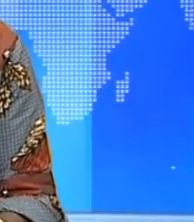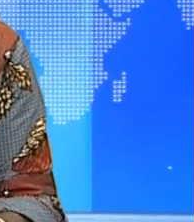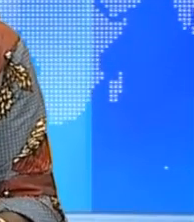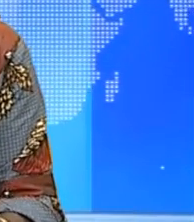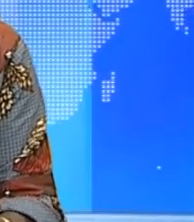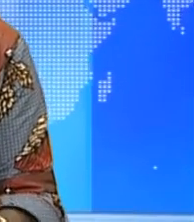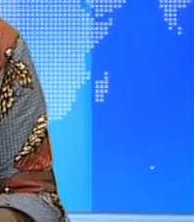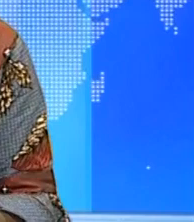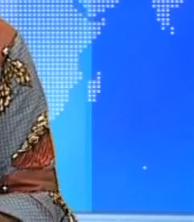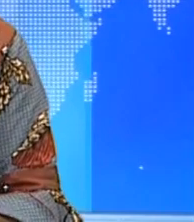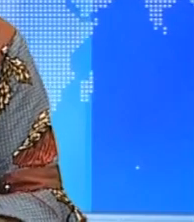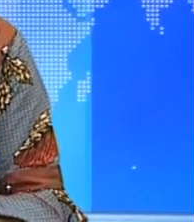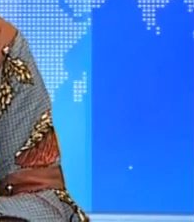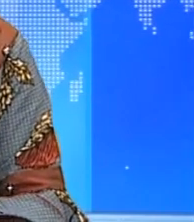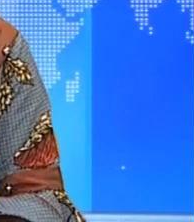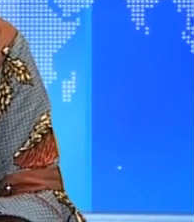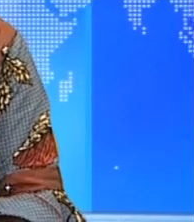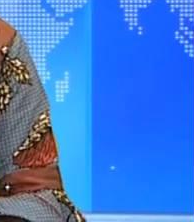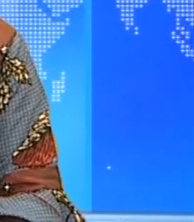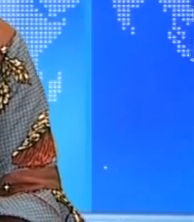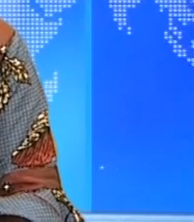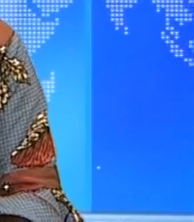toute l'actualité sur notre site